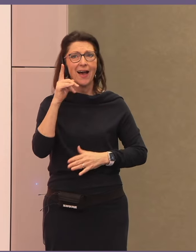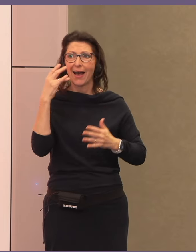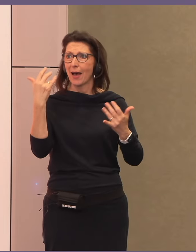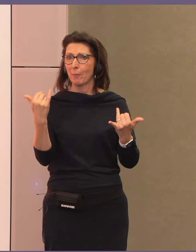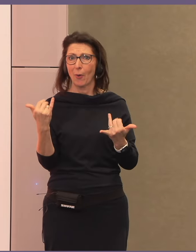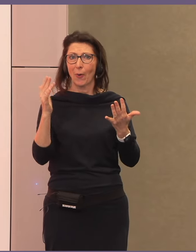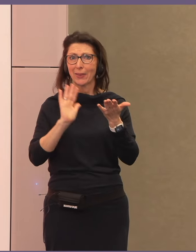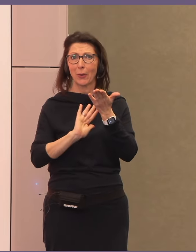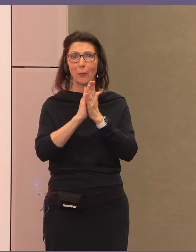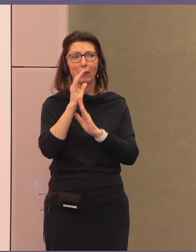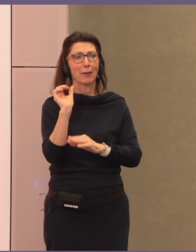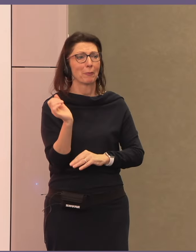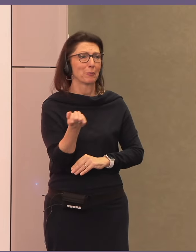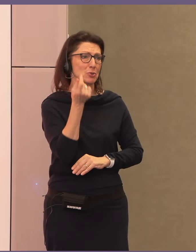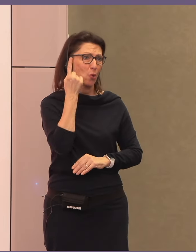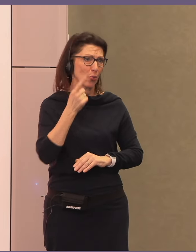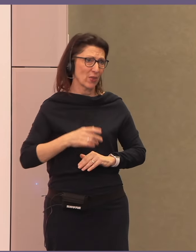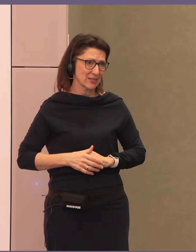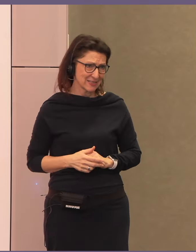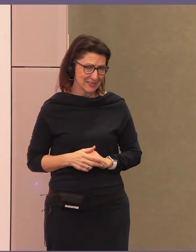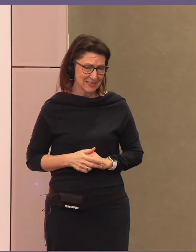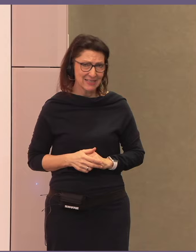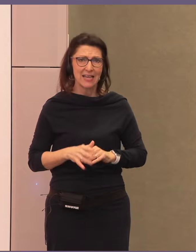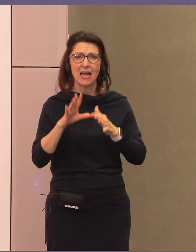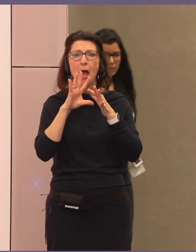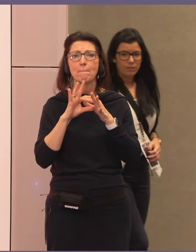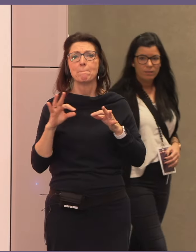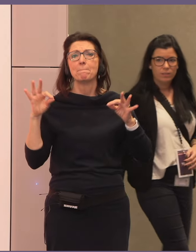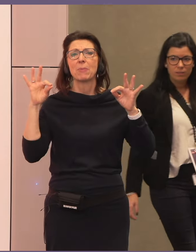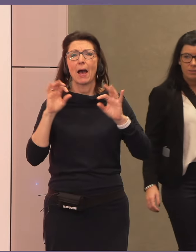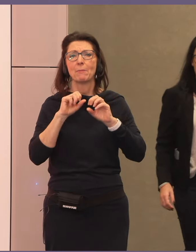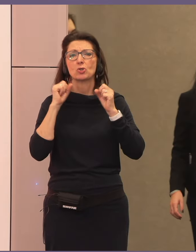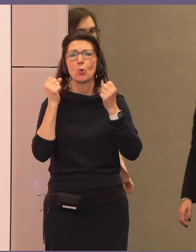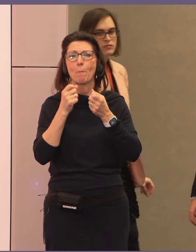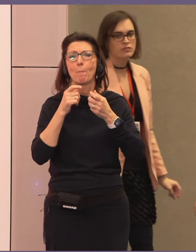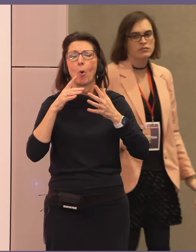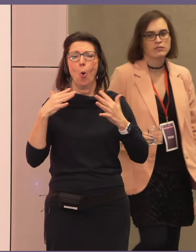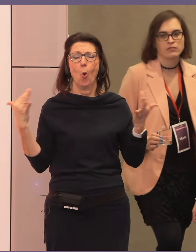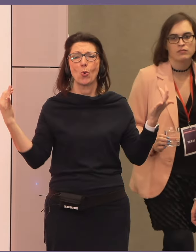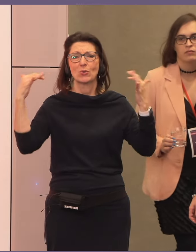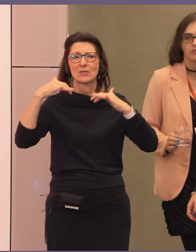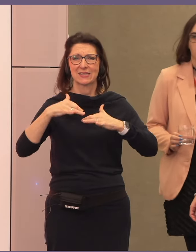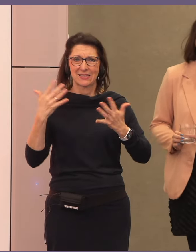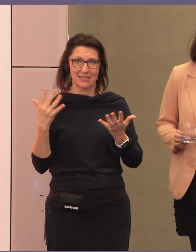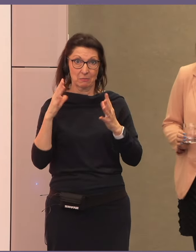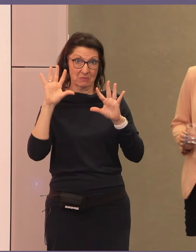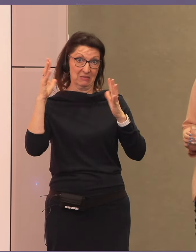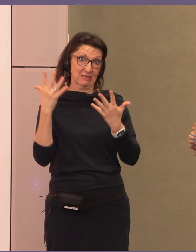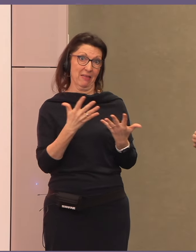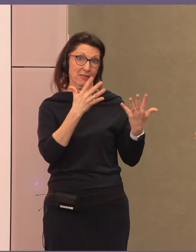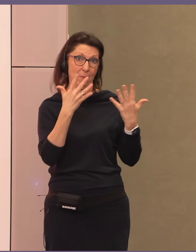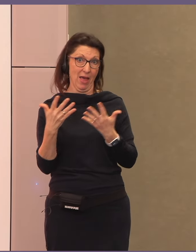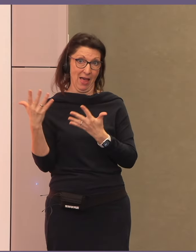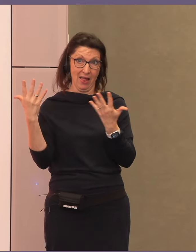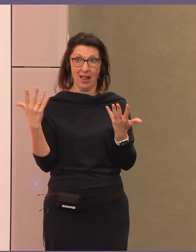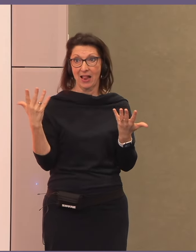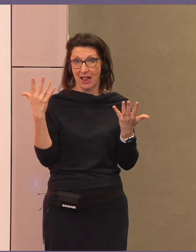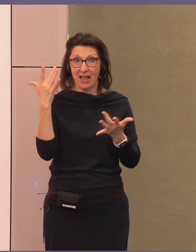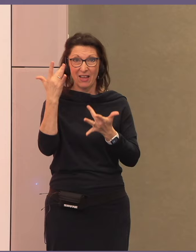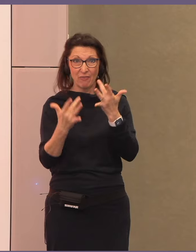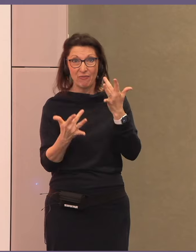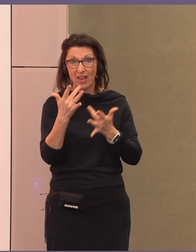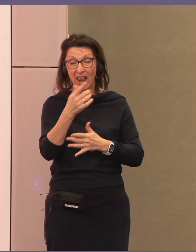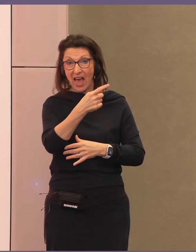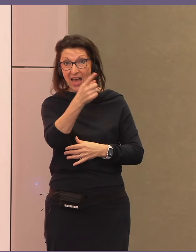besonderes Jubiläums-Prama-Symposium, nämlich das Zehnte, sondern eben auch eines, das hier, falls Sie jetzt erst via